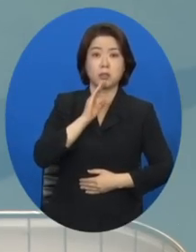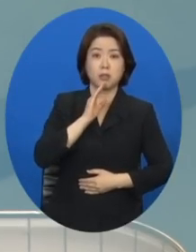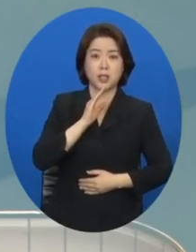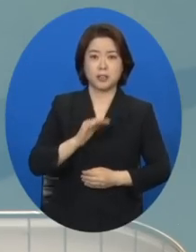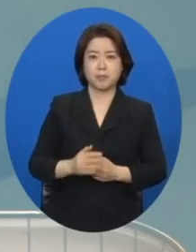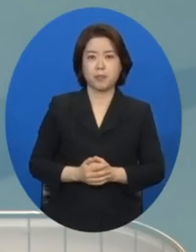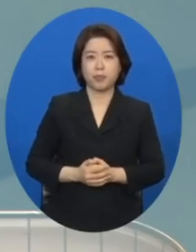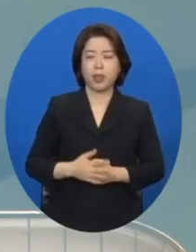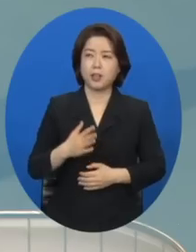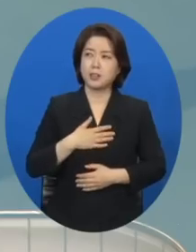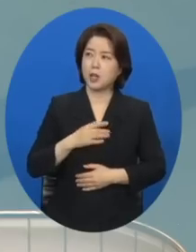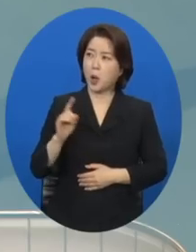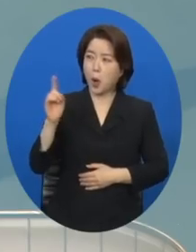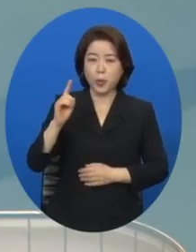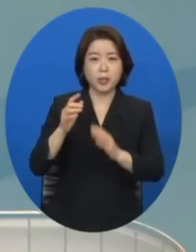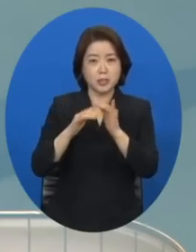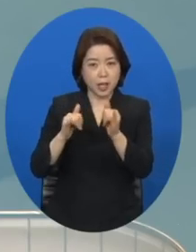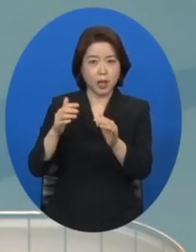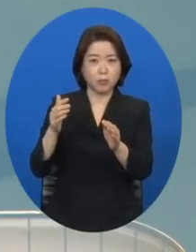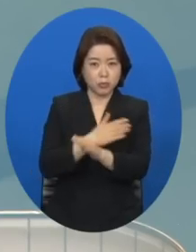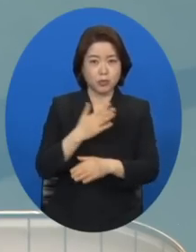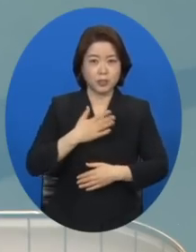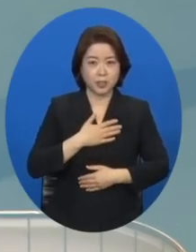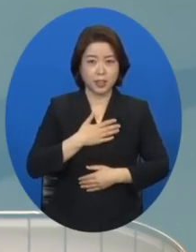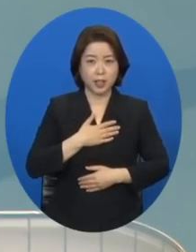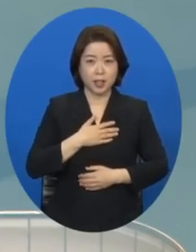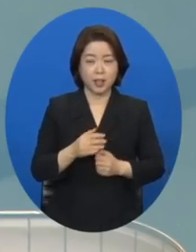제가 몇 달 전에 어떤 분으로부터